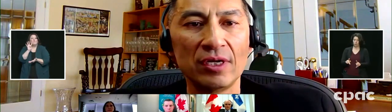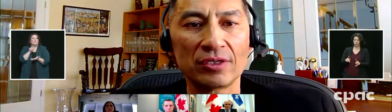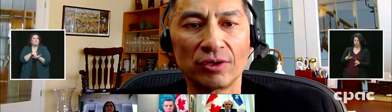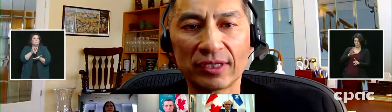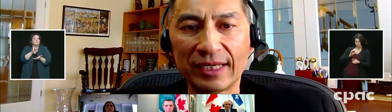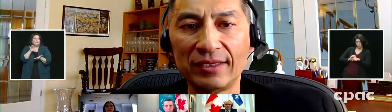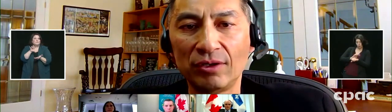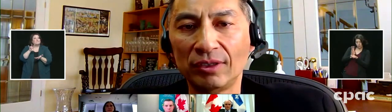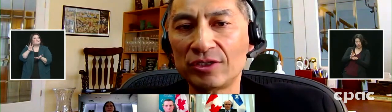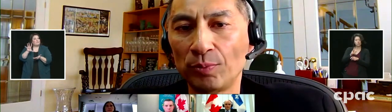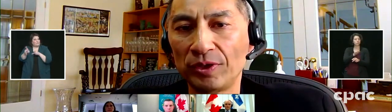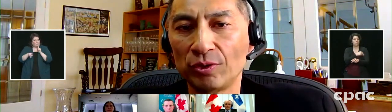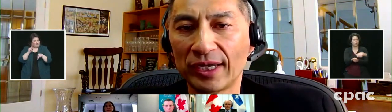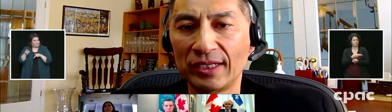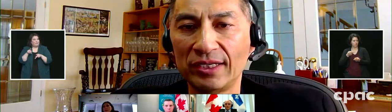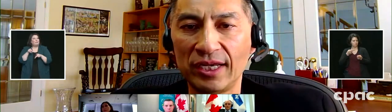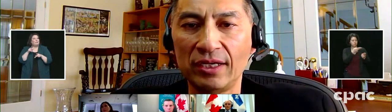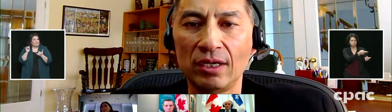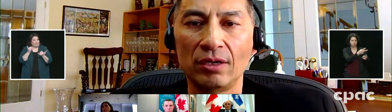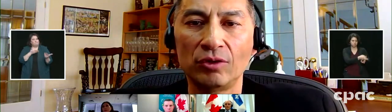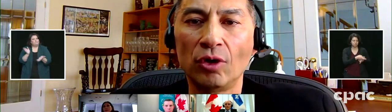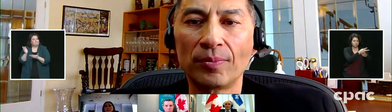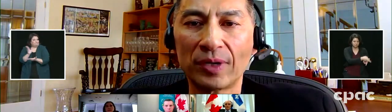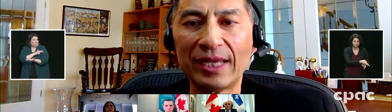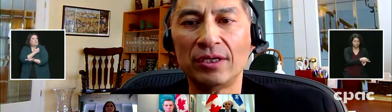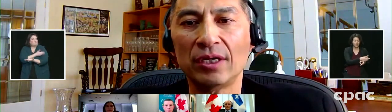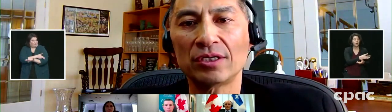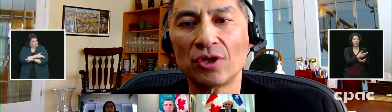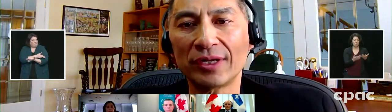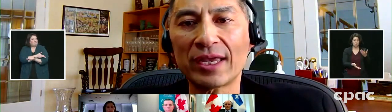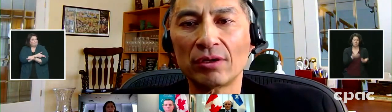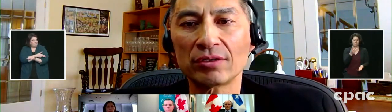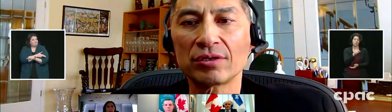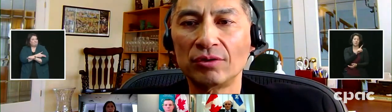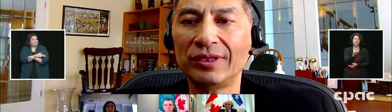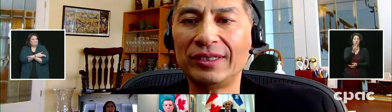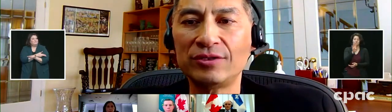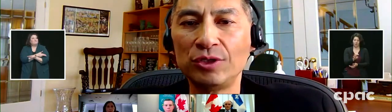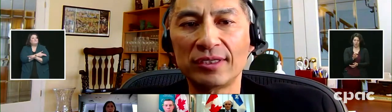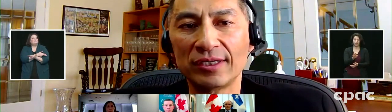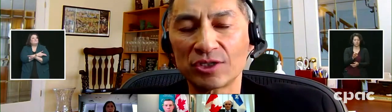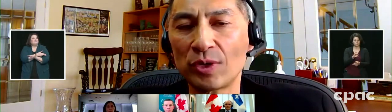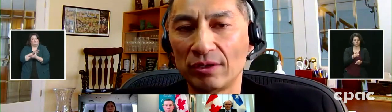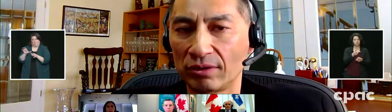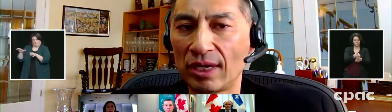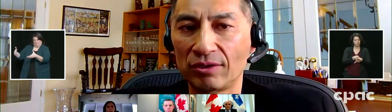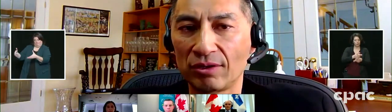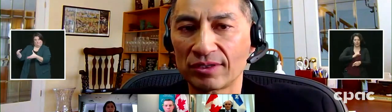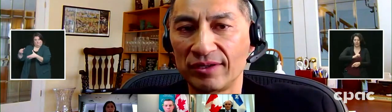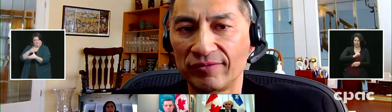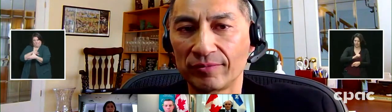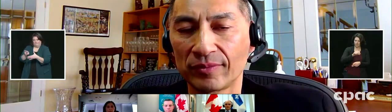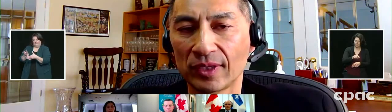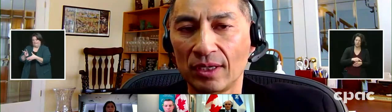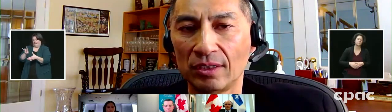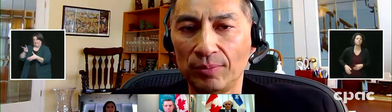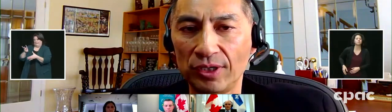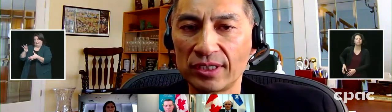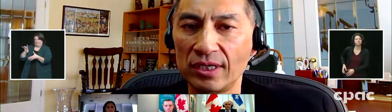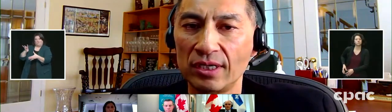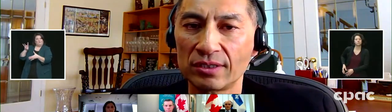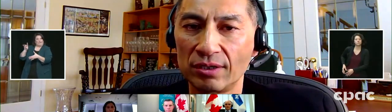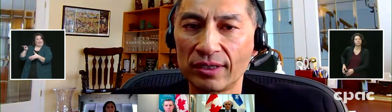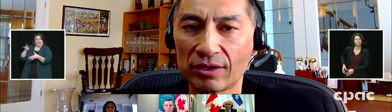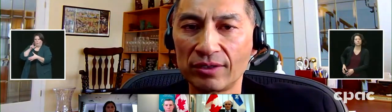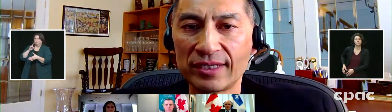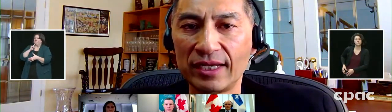COVID-19 sont traitées dans les hôpitaux canadiens, dont près de 140 sont dans les unités de soins intensifs. De